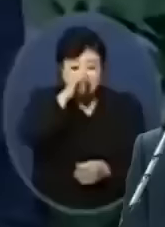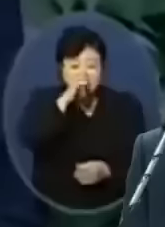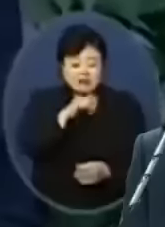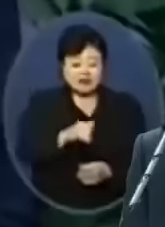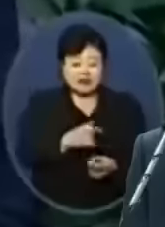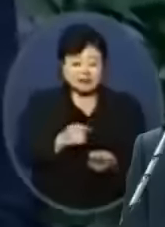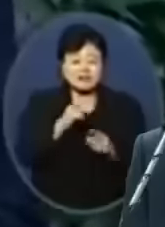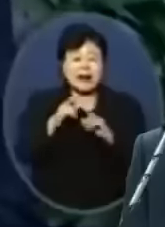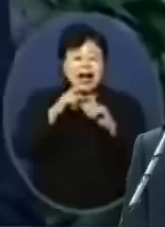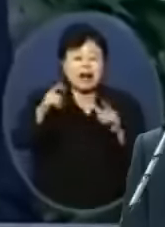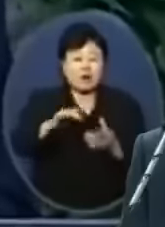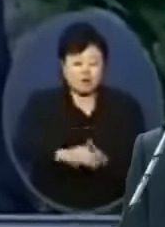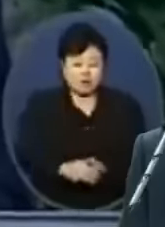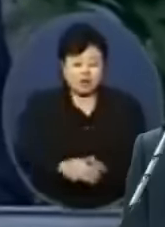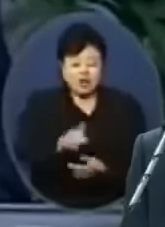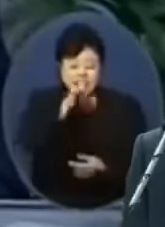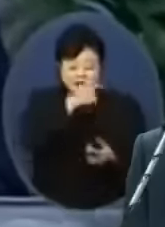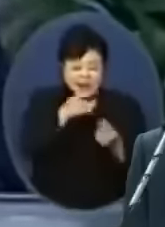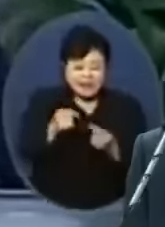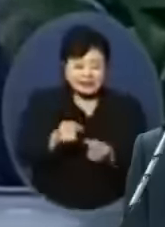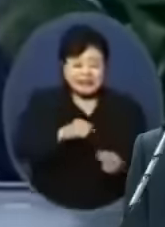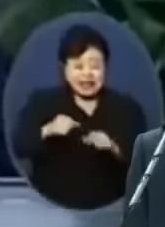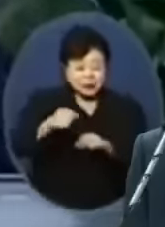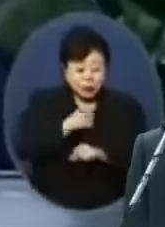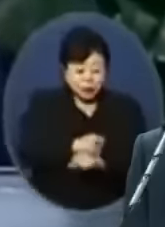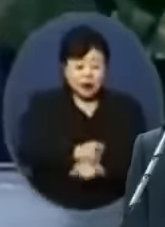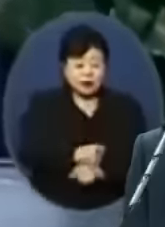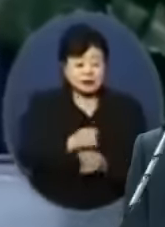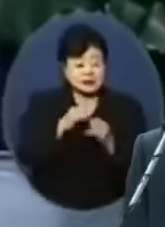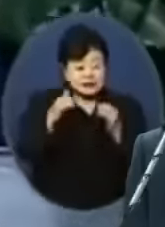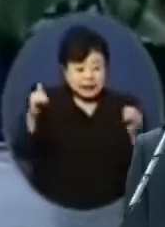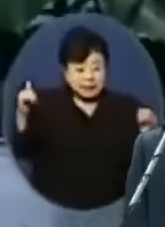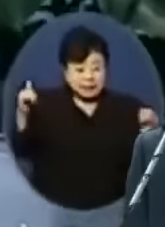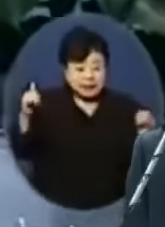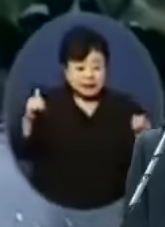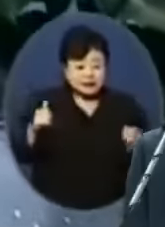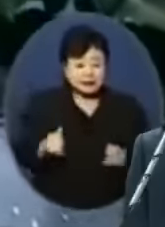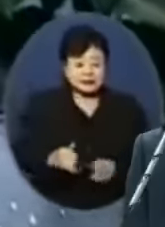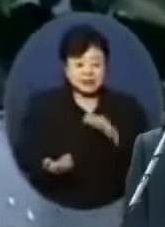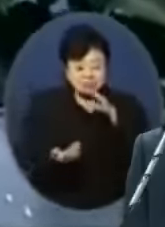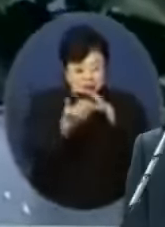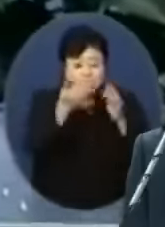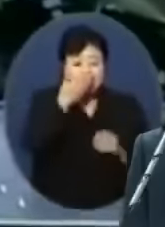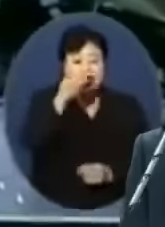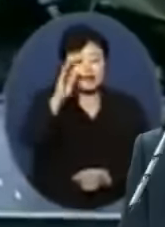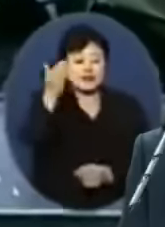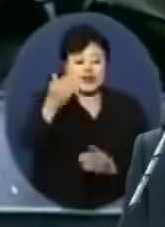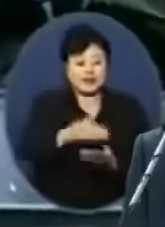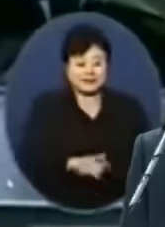같이 말하고 있는 것 같이 행동할 수 있는 사람이 그것을 채울 수가 있다.